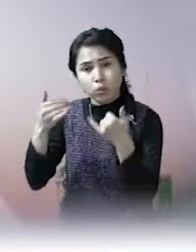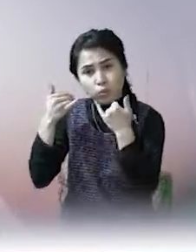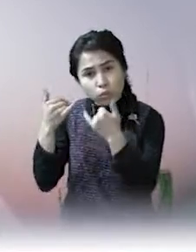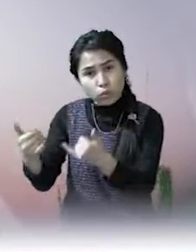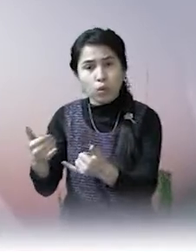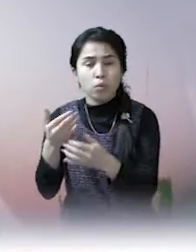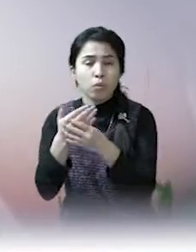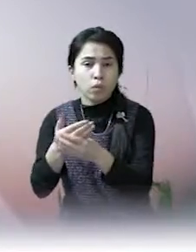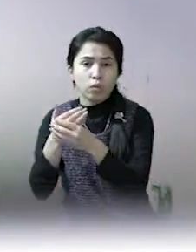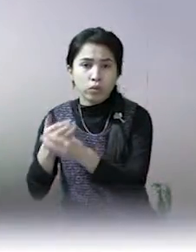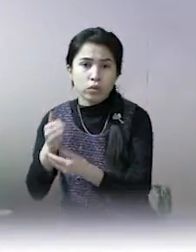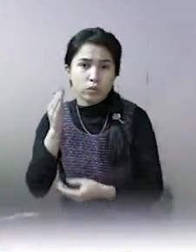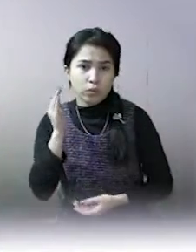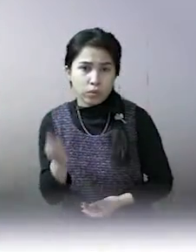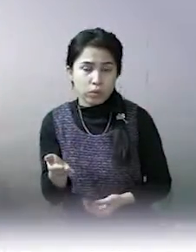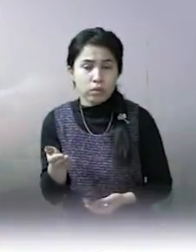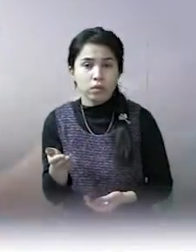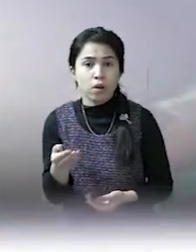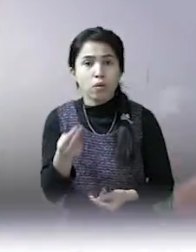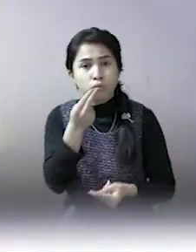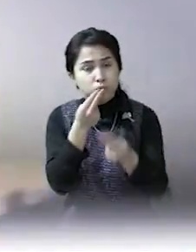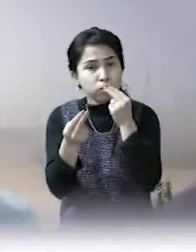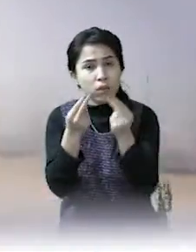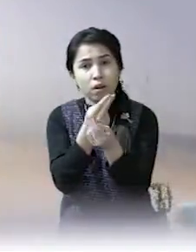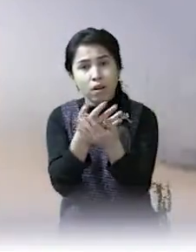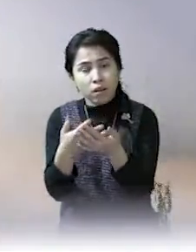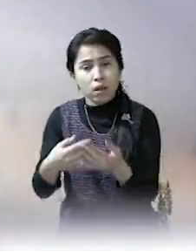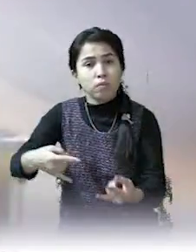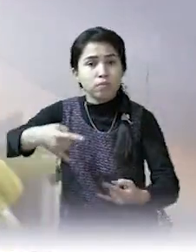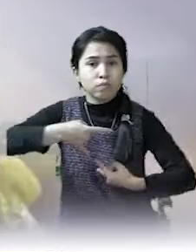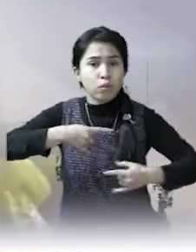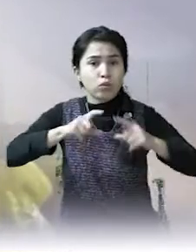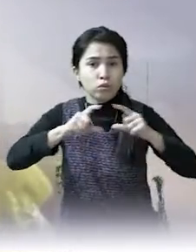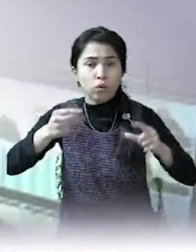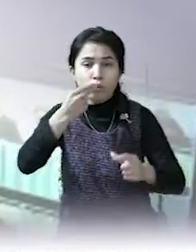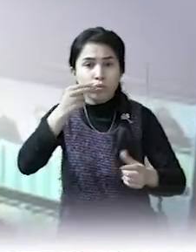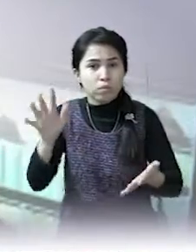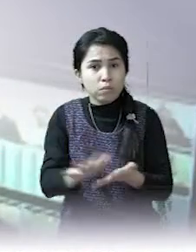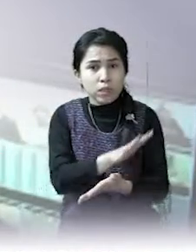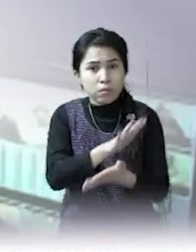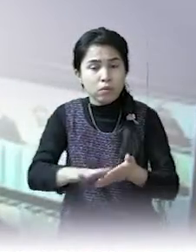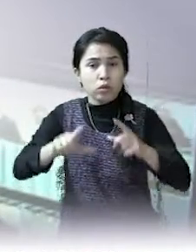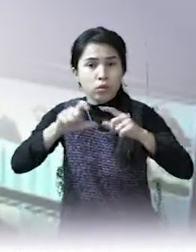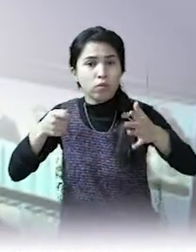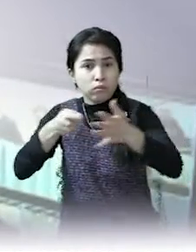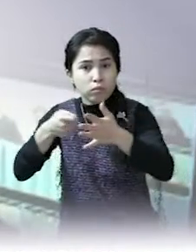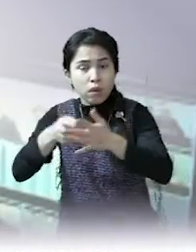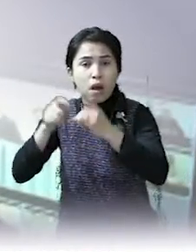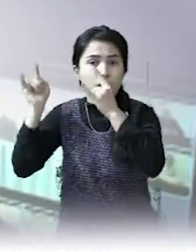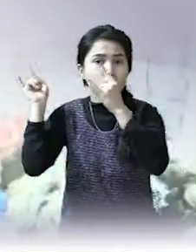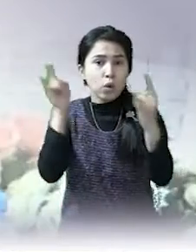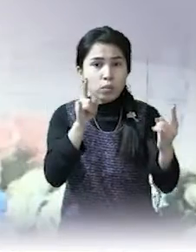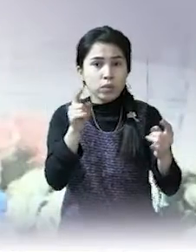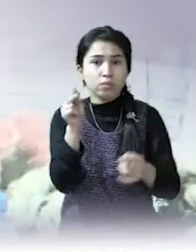Барлығы 88 емхана тіркелген. Олардың 58 жекеменшік болса, 30 мемлекеттік. Тіркеуге тұрғызылған медициналық ұйымдар